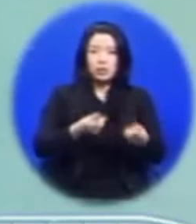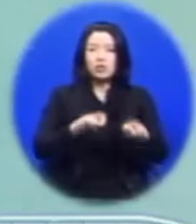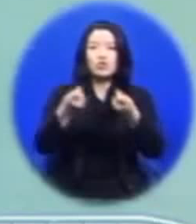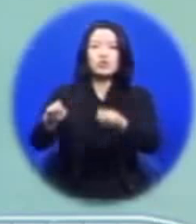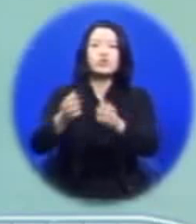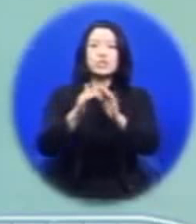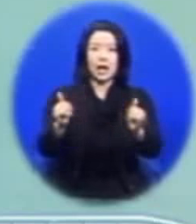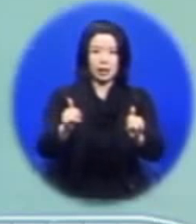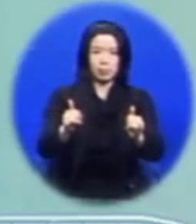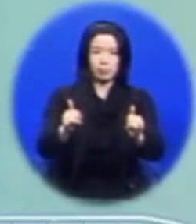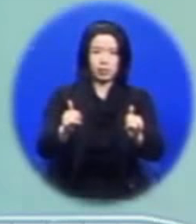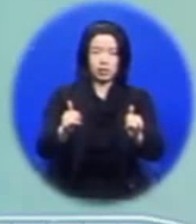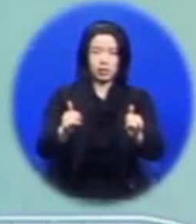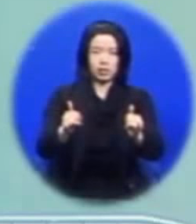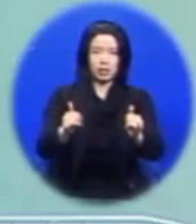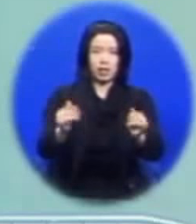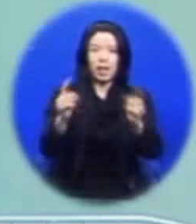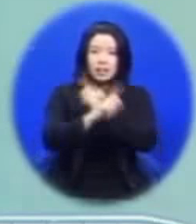결혼을